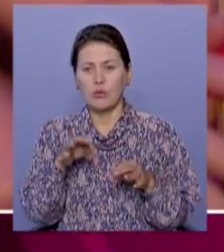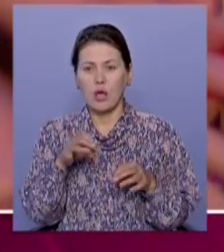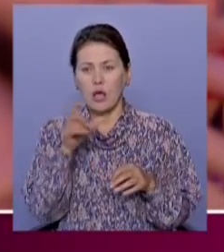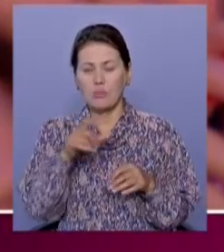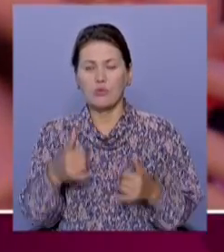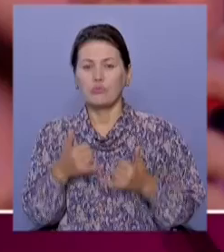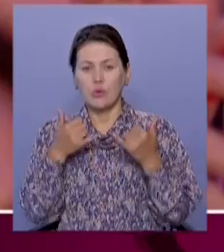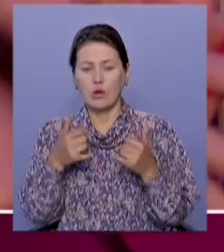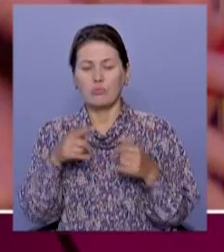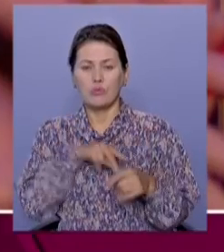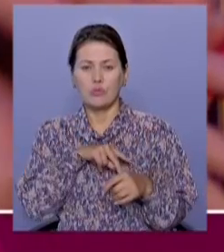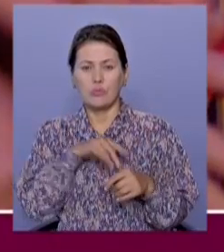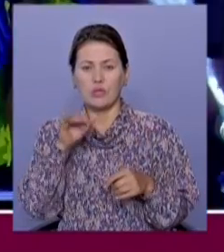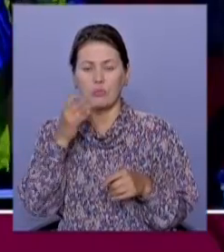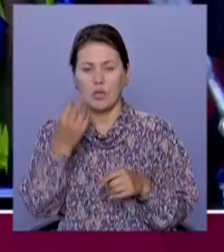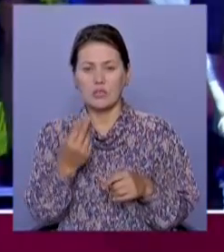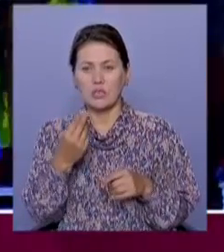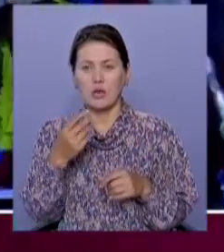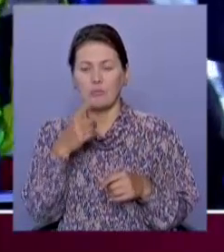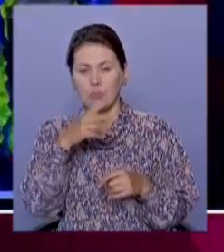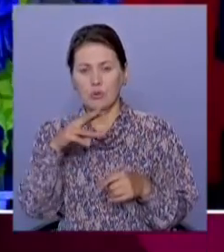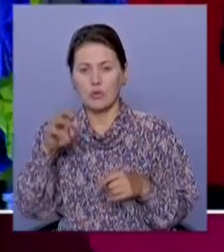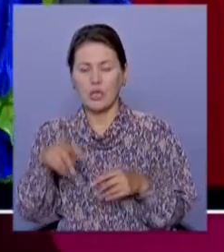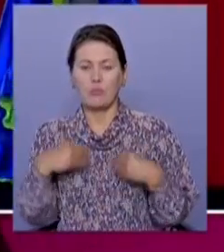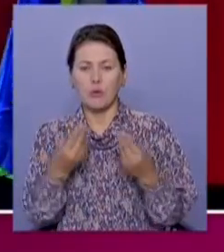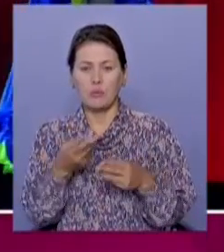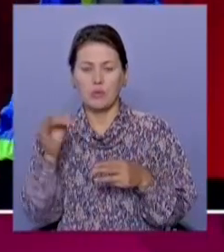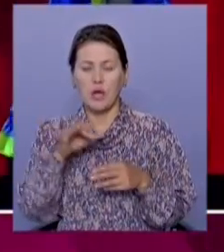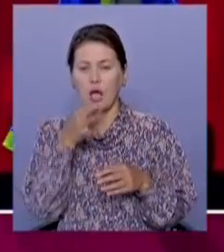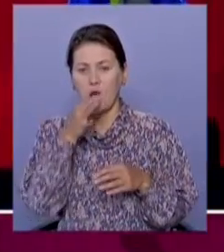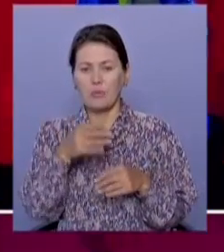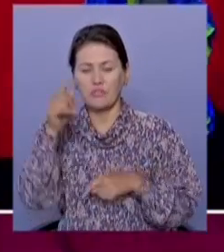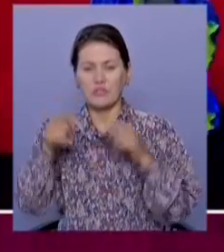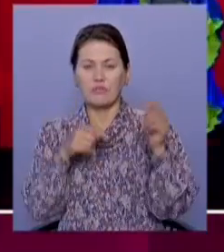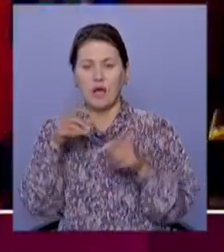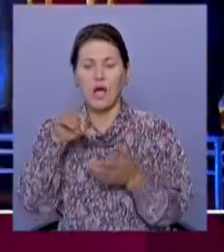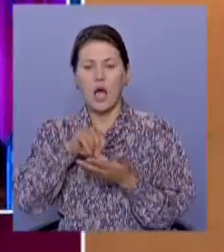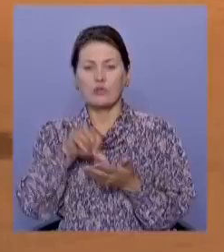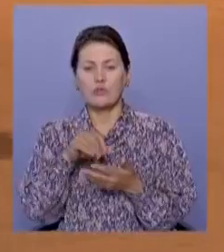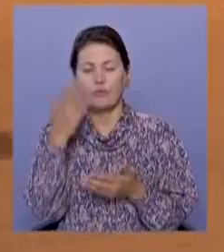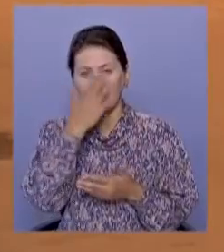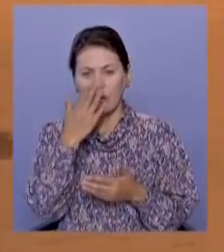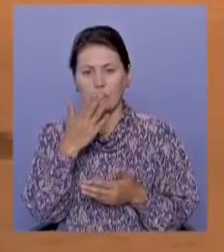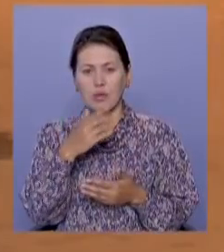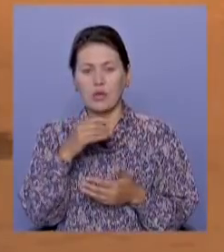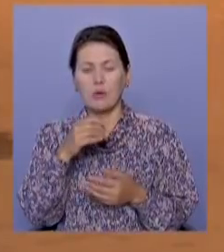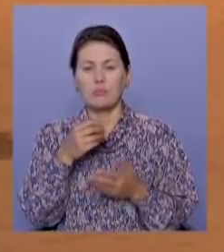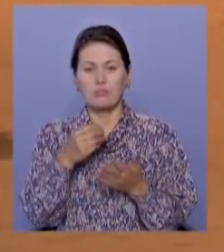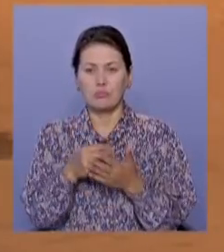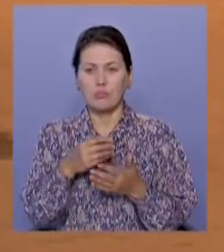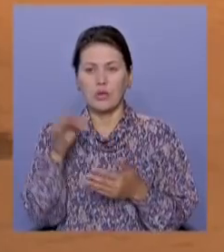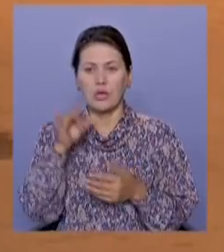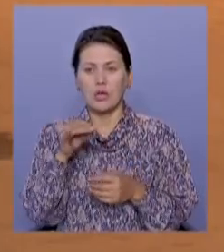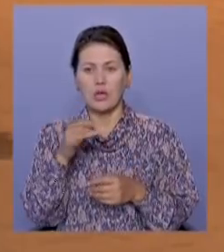алқасының арнайы жүлдесі бар, ол номинацияға 1 миллион теңге беріледі. Айта кетейік, фестивальге қатысушы фильмдердің бағасын